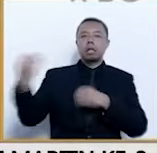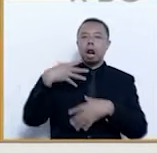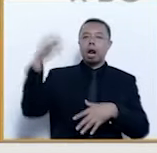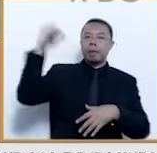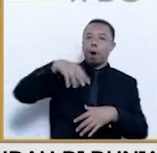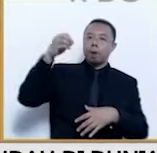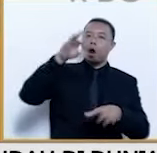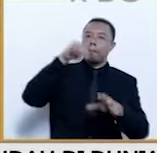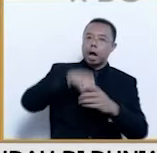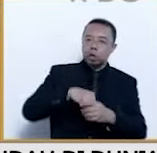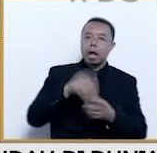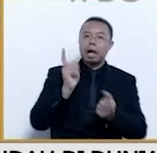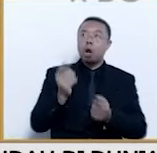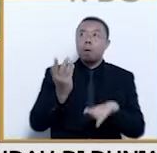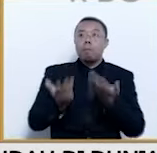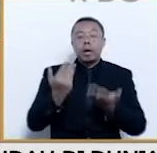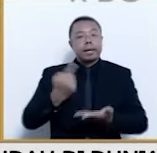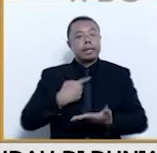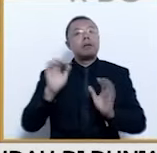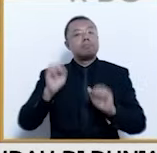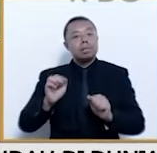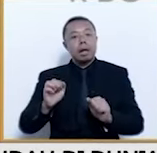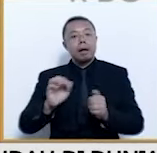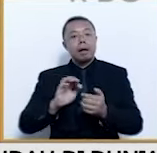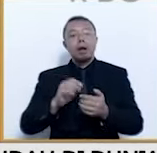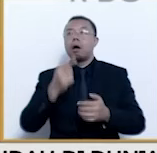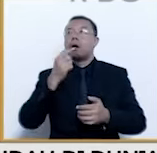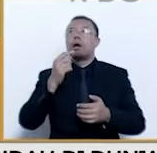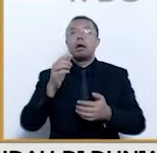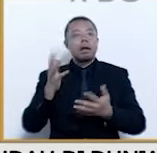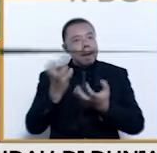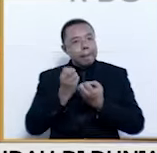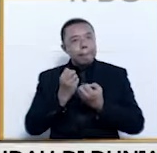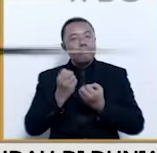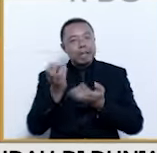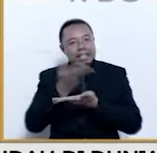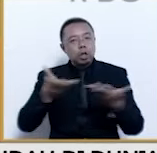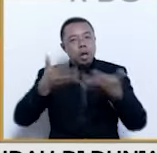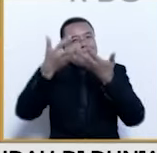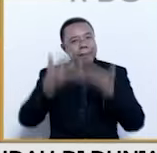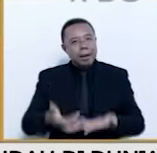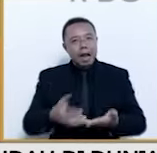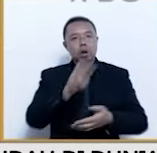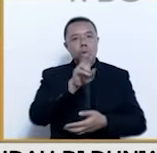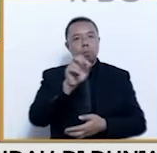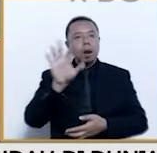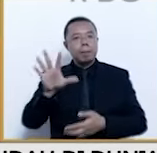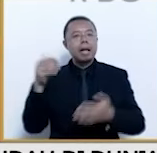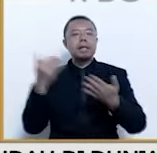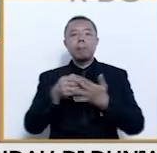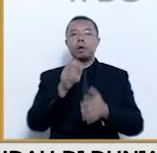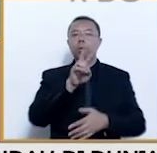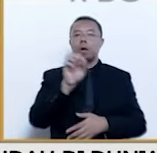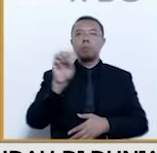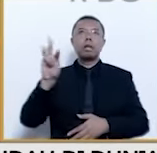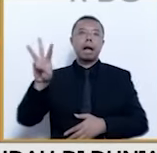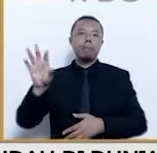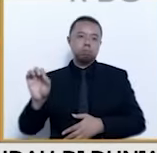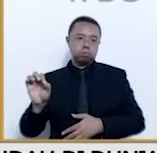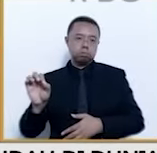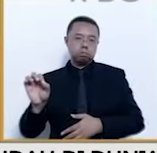apabila diperkirakan kita masih berpotensi menghadapi Resesi super berat pada tahun 2025 sampai